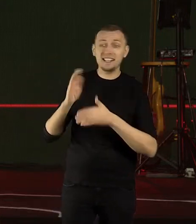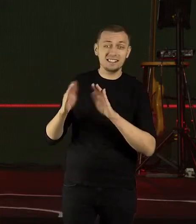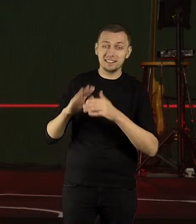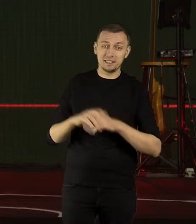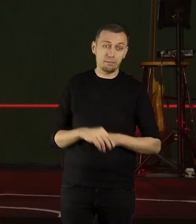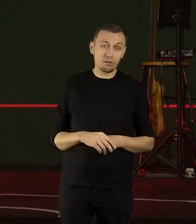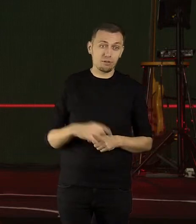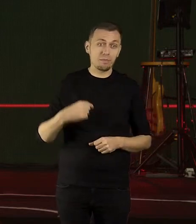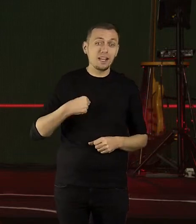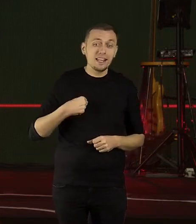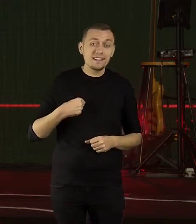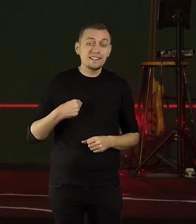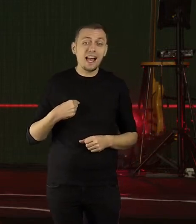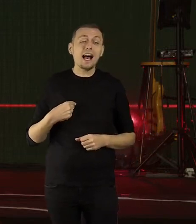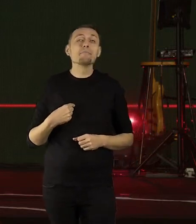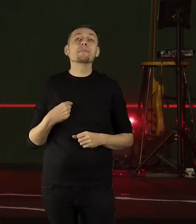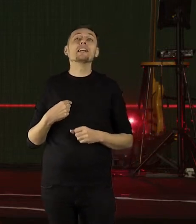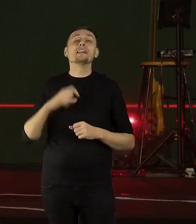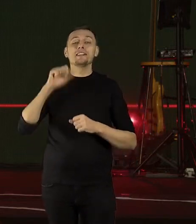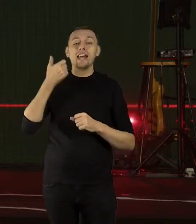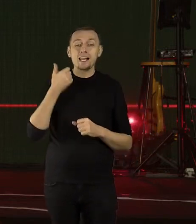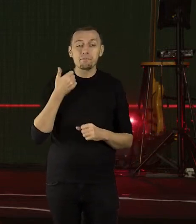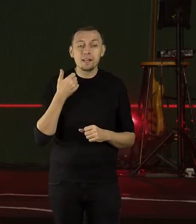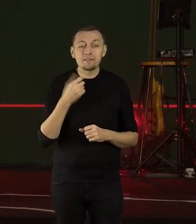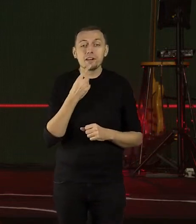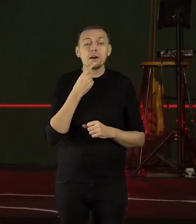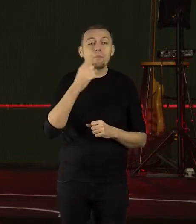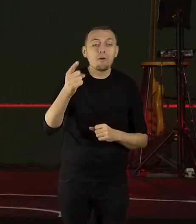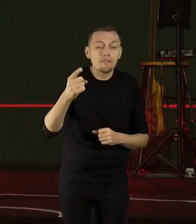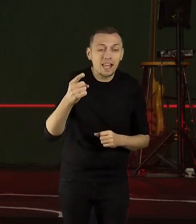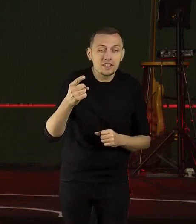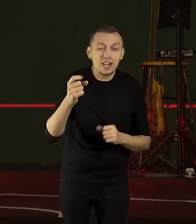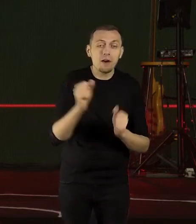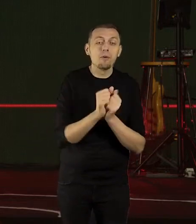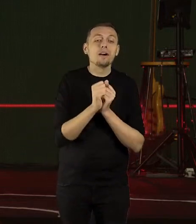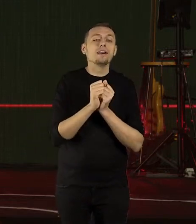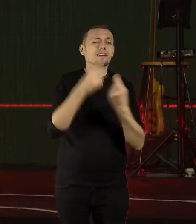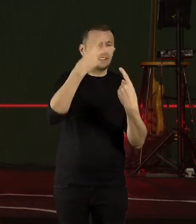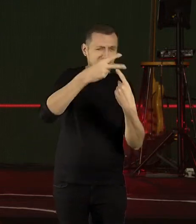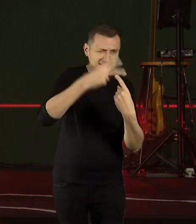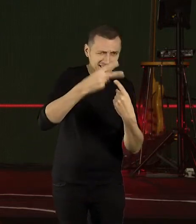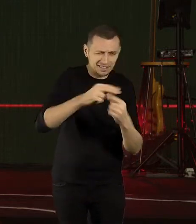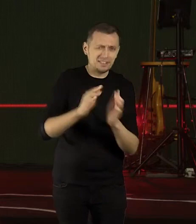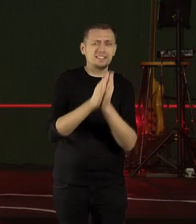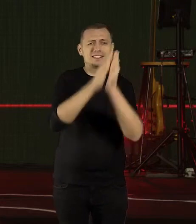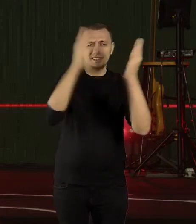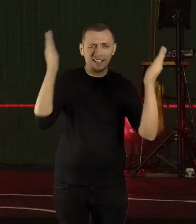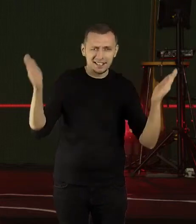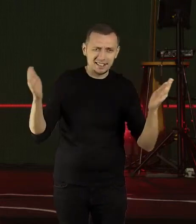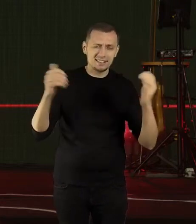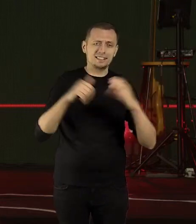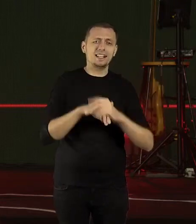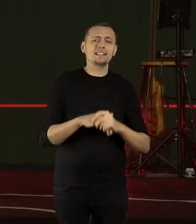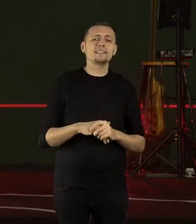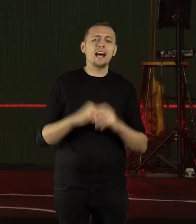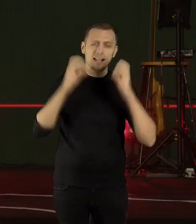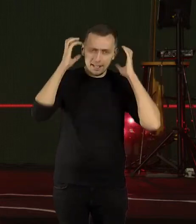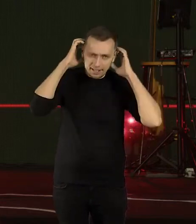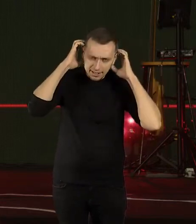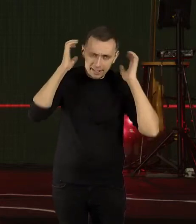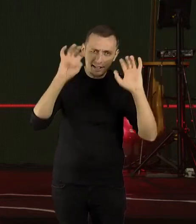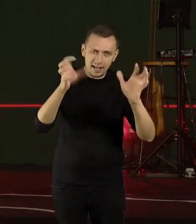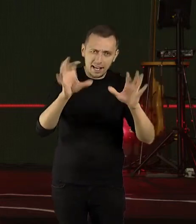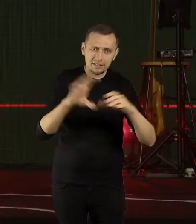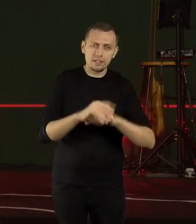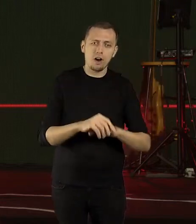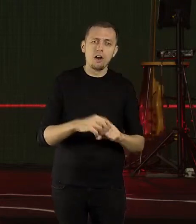Inaczej mówiąc, nagłośniłbym sprawę. Wybrałbym najbardziej prestiżowy szpital prywatny i to ten, który można